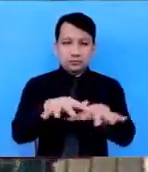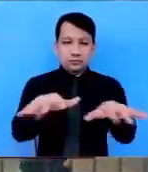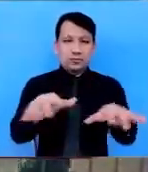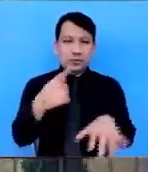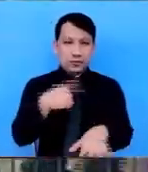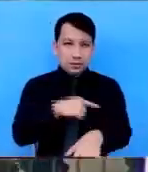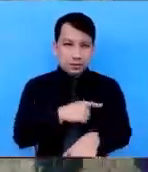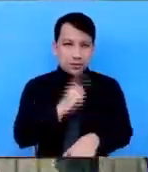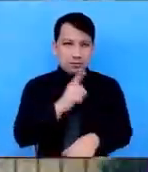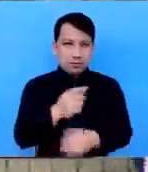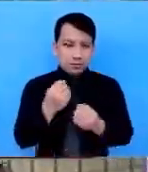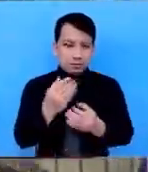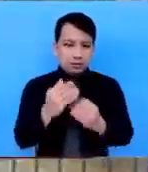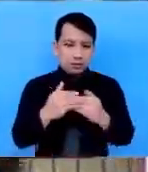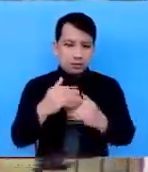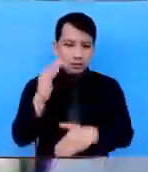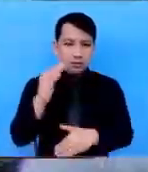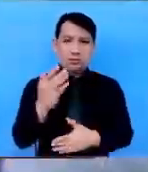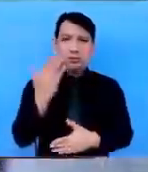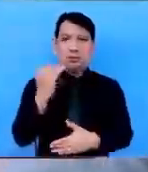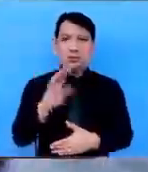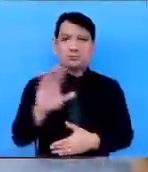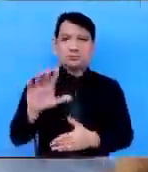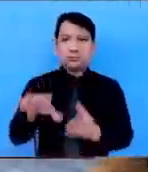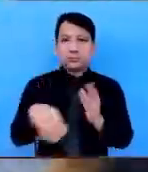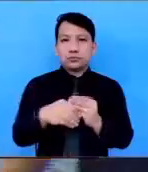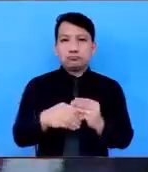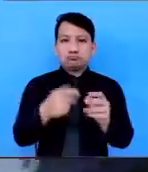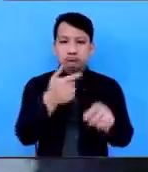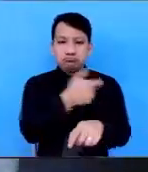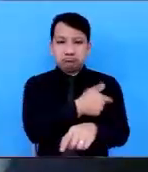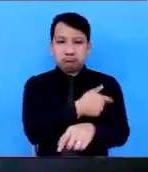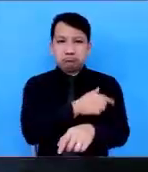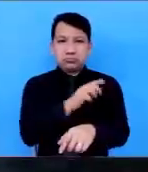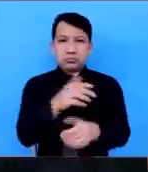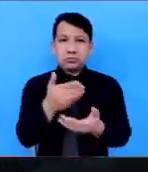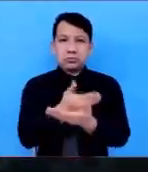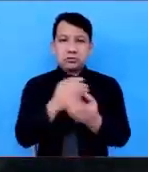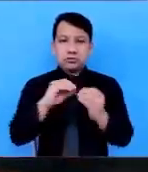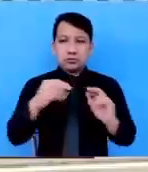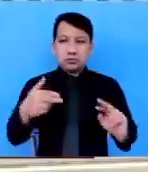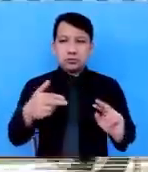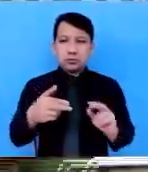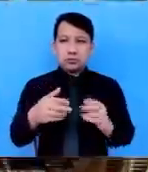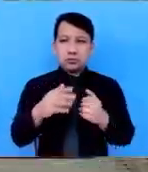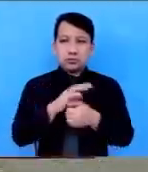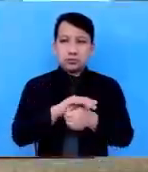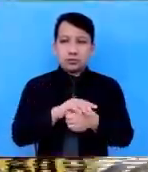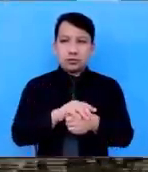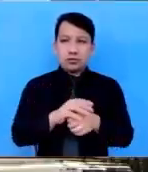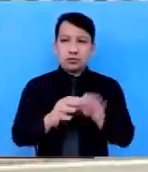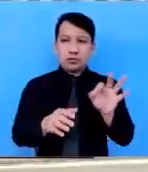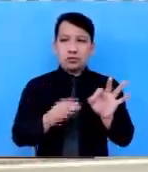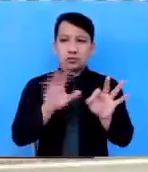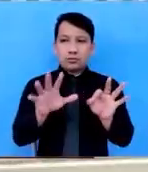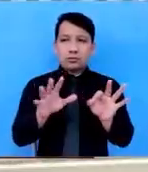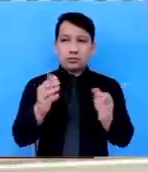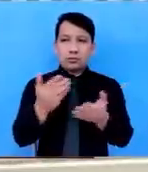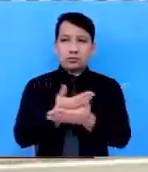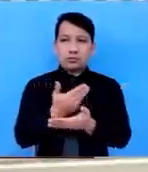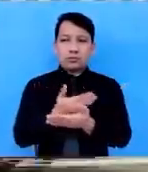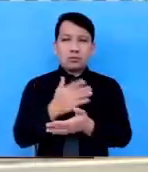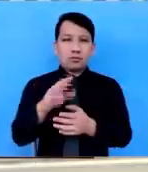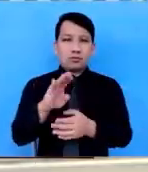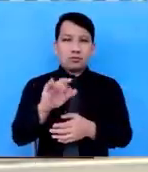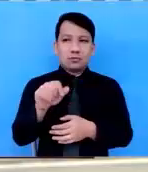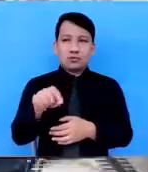sa dumaraming kaso, dumarami rin ang tinatamaan ng mga bagong Omicron subvariant. 95 ang panibagong kaso ng